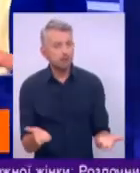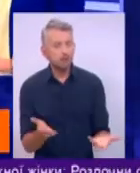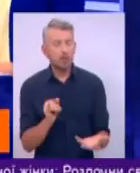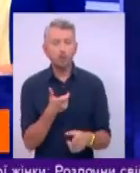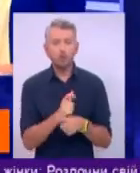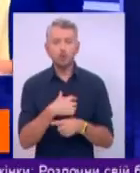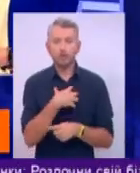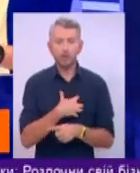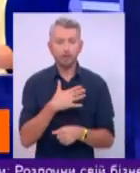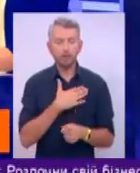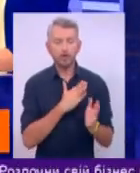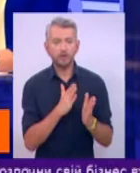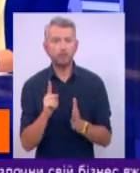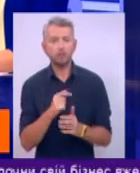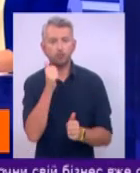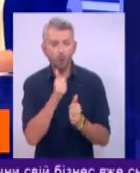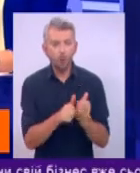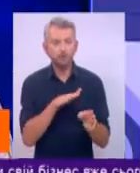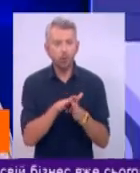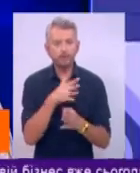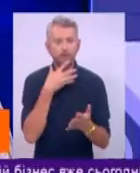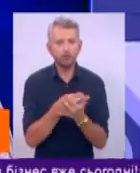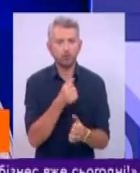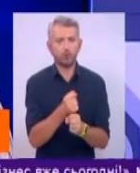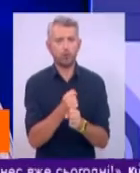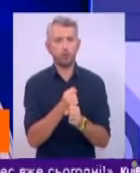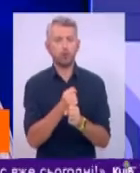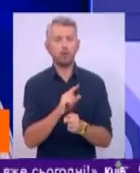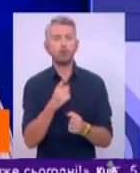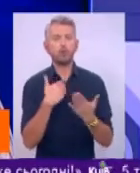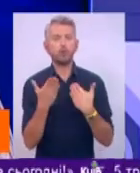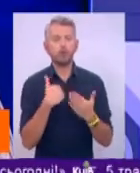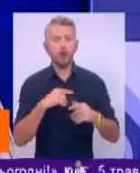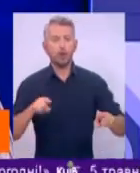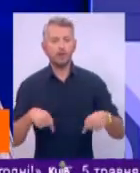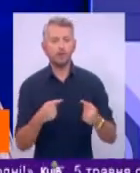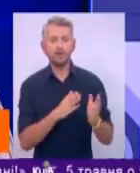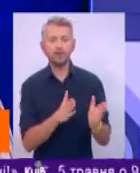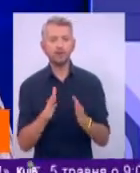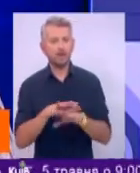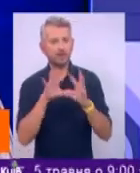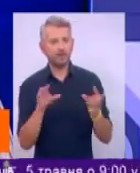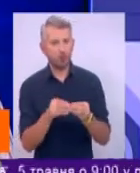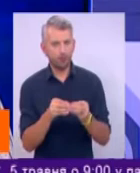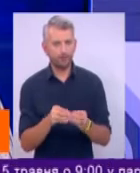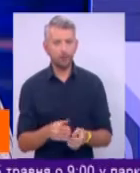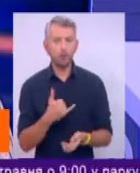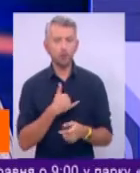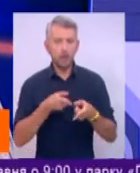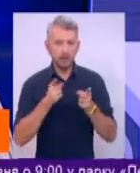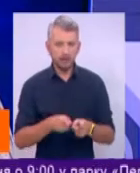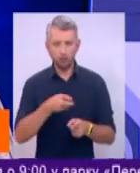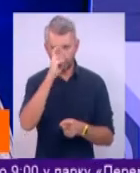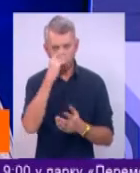дуже важливо в нашій системі, щоб кожен виконував насправді свою роботу. Що стосується організації системи в цілому? У нас дійсно